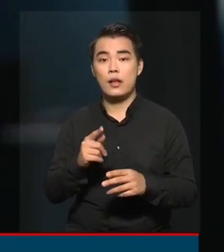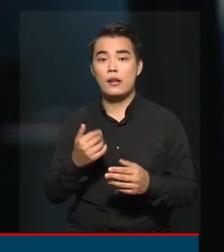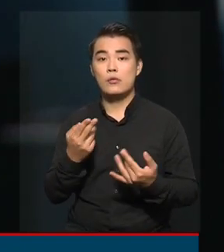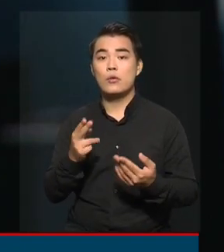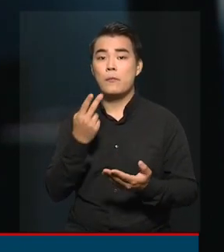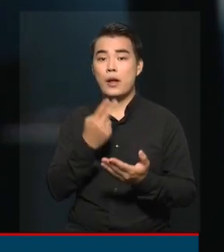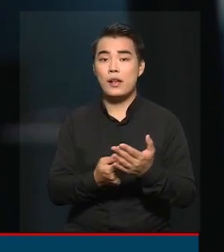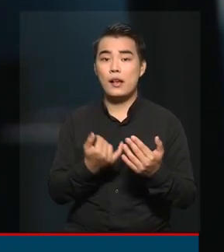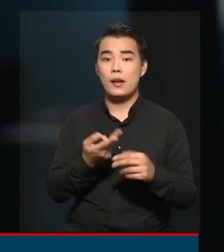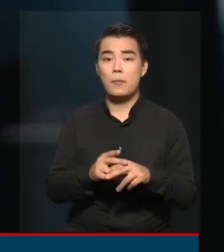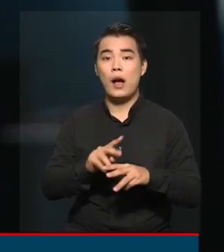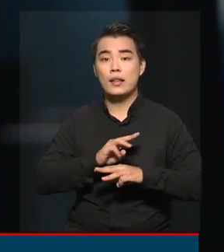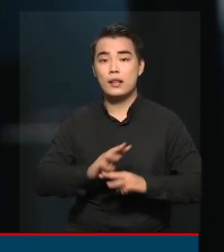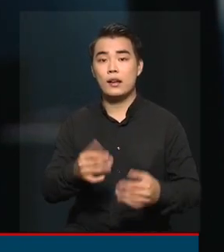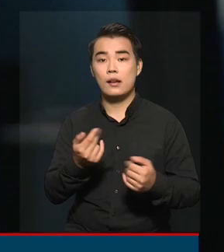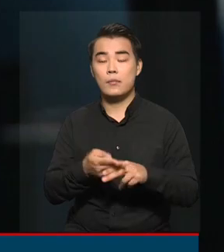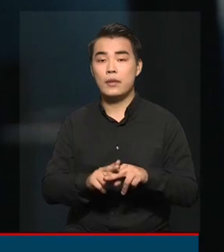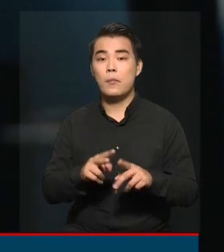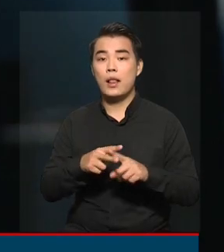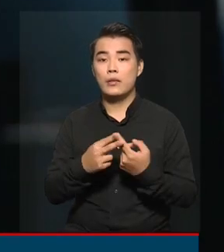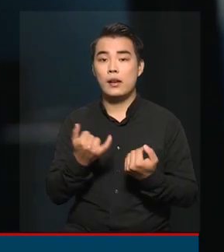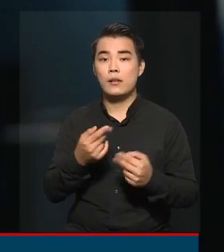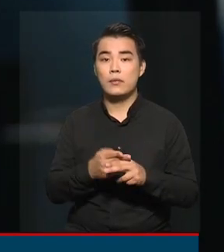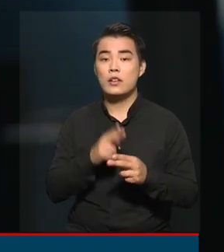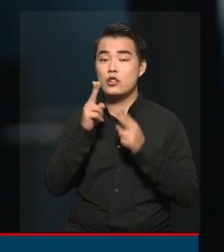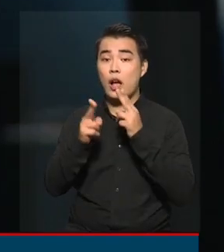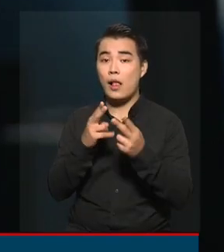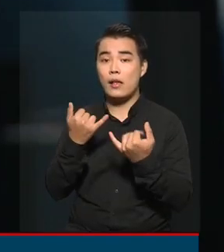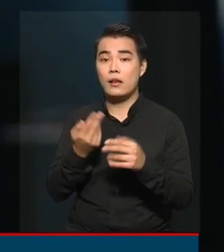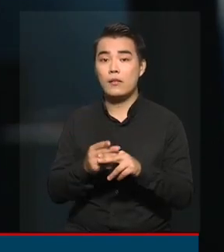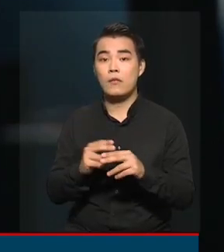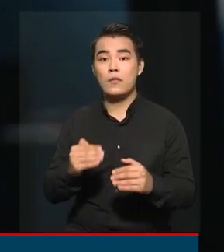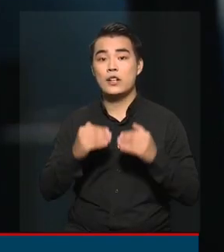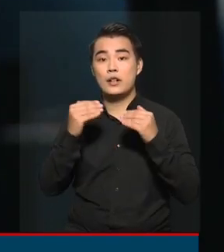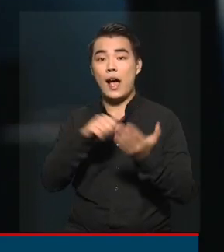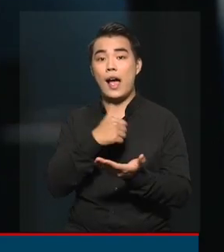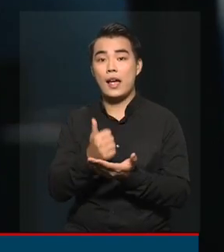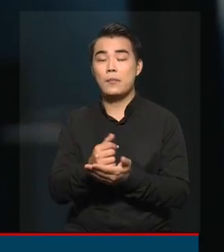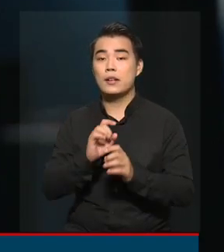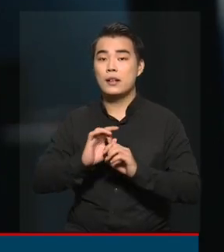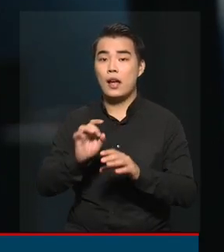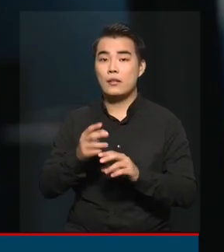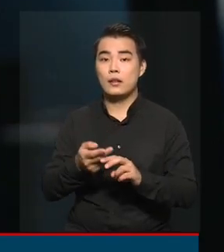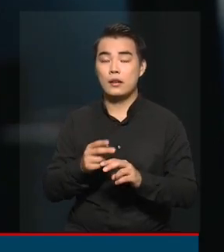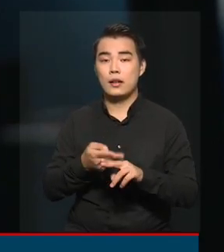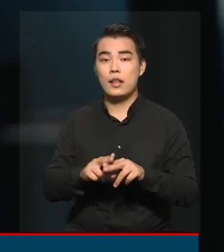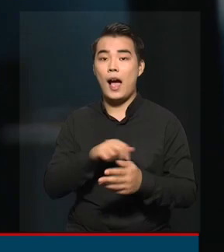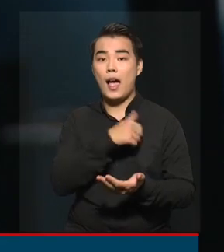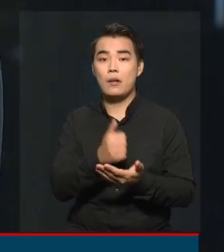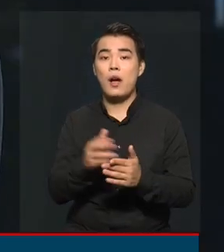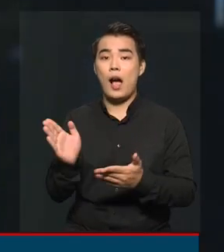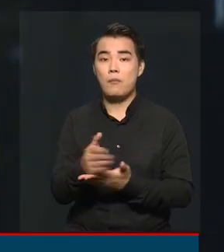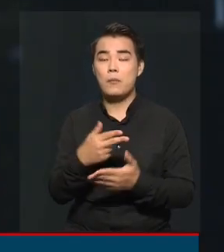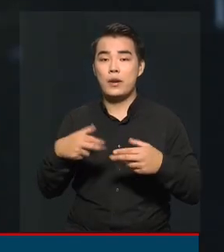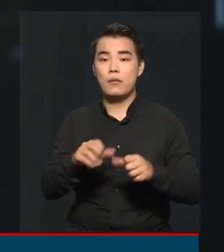жергілікті мәслихаттардың бір бөлігі жаңағы наразылық білдіріп, оны жоғарғы әкімге ұсыныс беріп, ол әкімді алып тастауға және құқығы